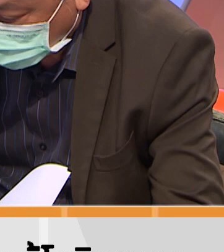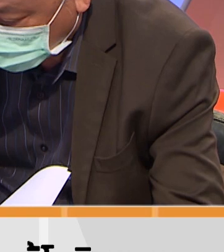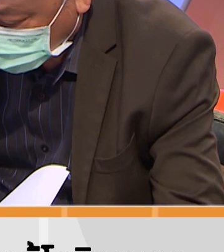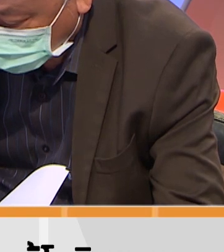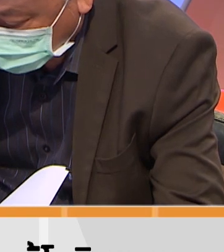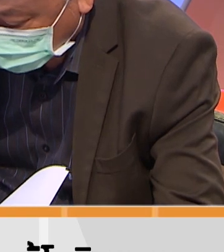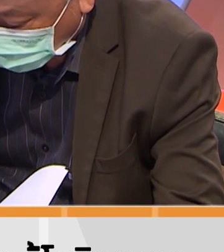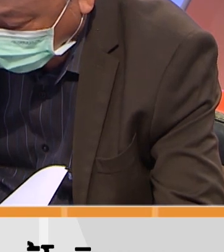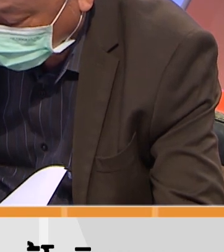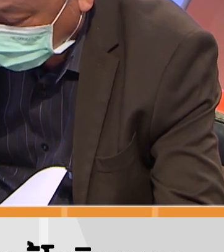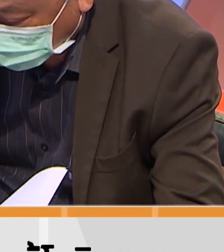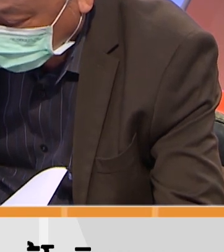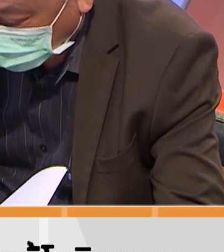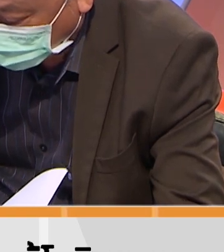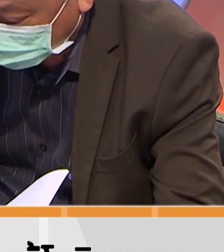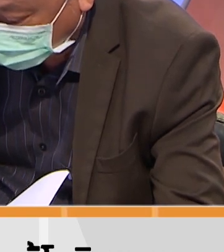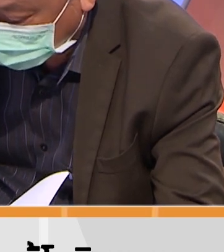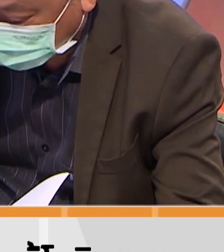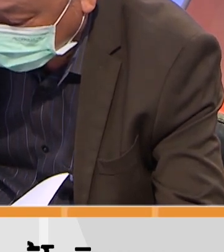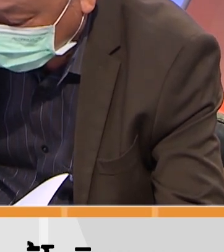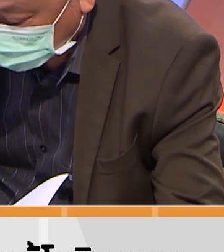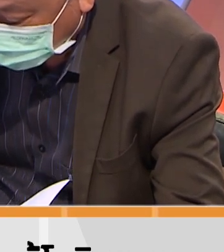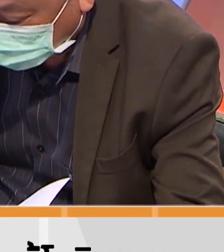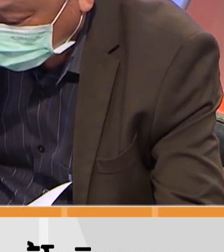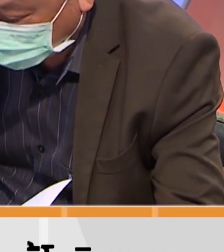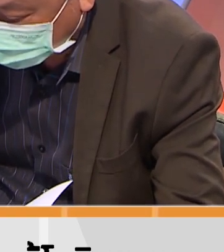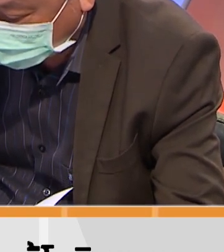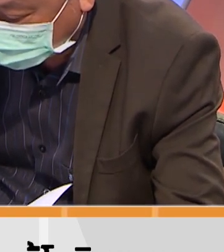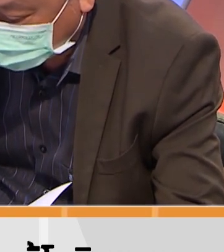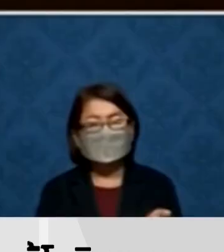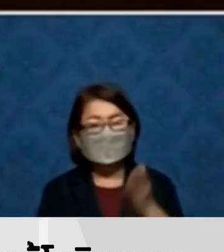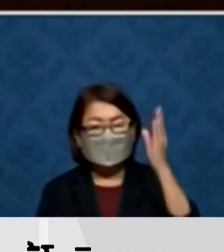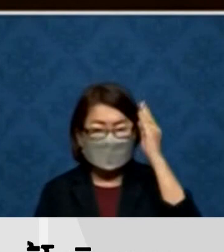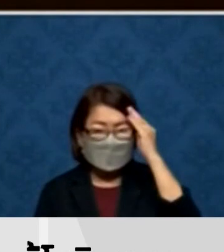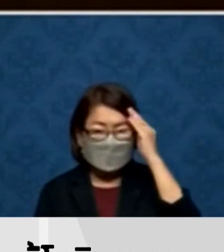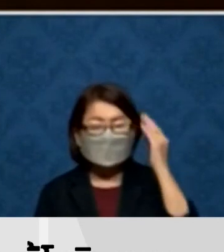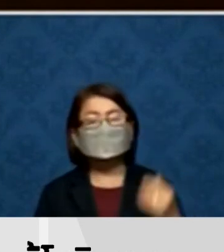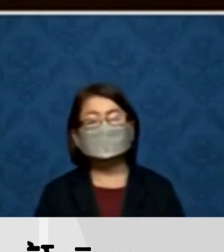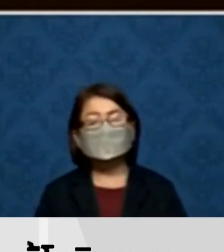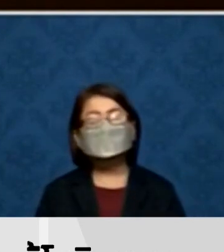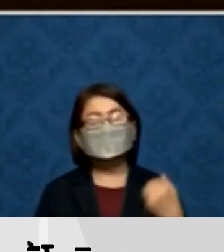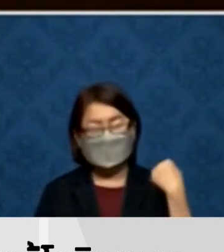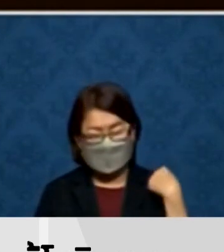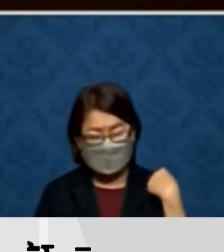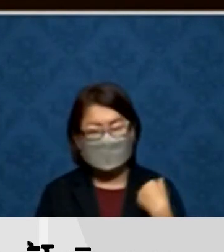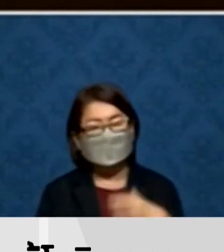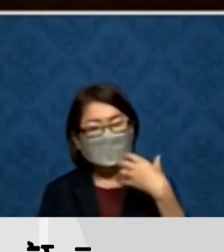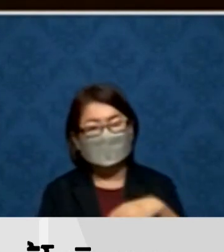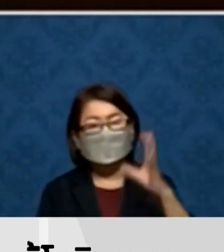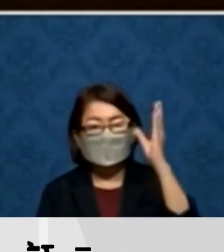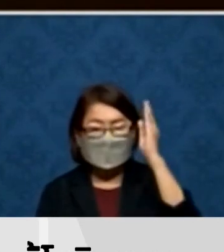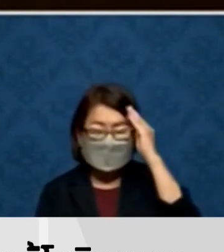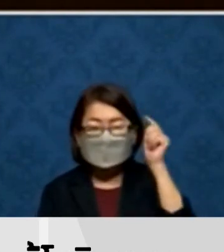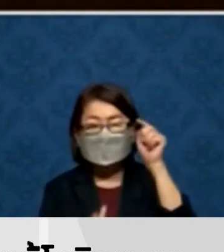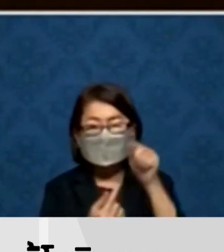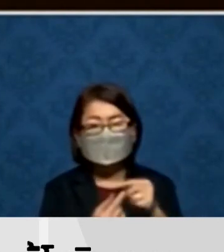กว่าเป็นบุคคลที่ไร้ภูมิปัญญา เป็นเรื่องปกติ ไร้จิตสำนึกรับผิดชอบ เรื่องปกติคืออภิปรายตอนหลังนี่แรงกันทั้งนั้นแหละคุณไปย้อนดูอภิ